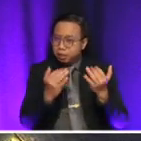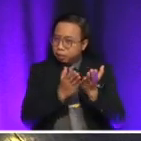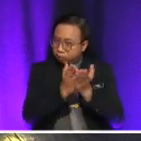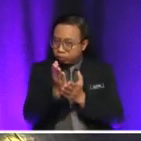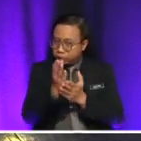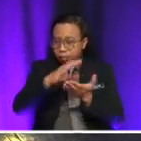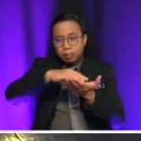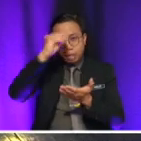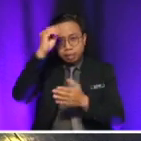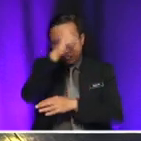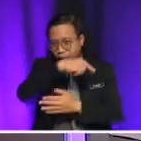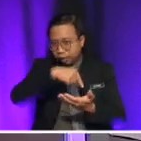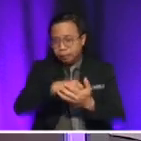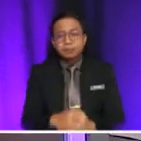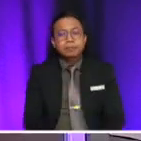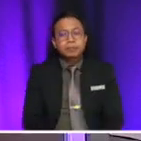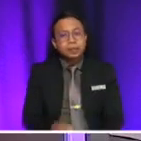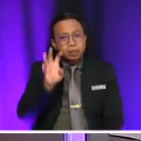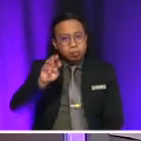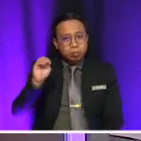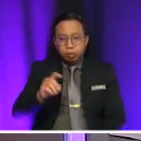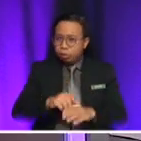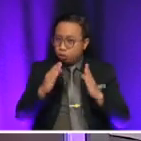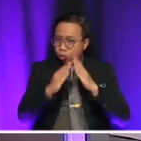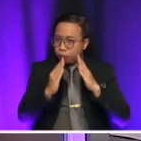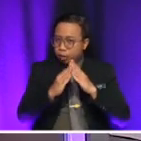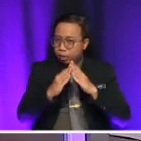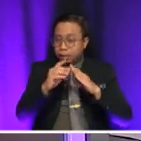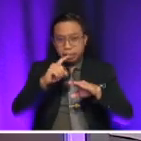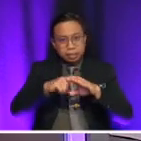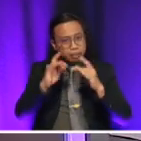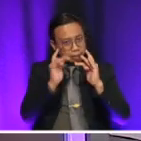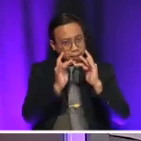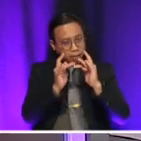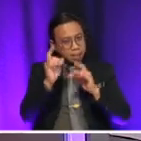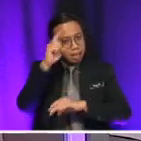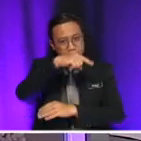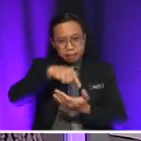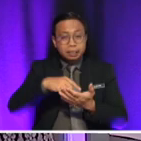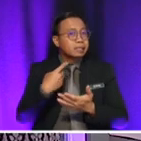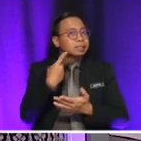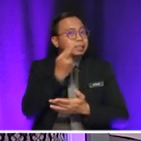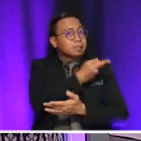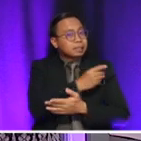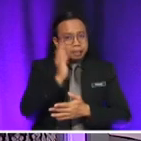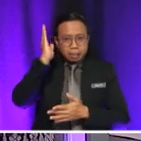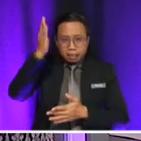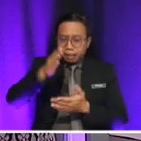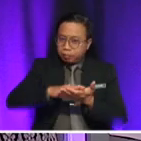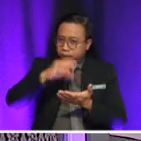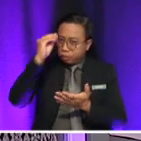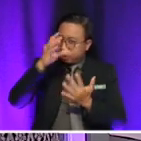hari ini silakan Oke Baik Ifan dan di rumah dan di juga di atas tarian pada hari ini kita akan belajar berkaitan tentang